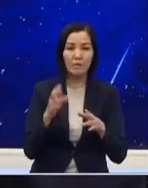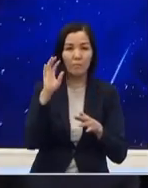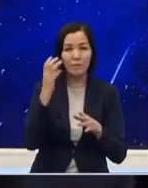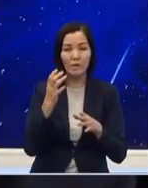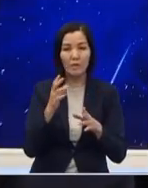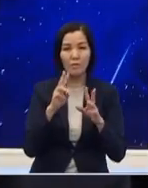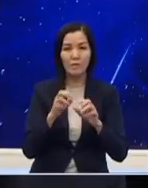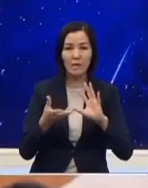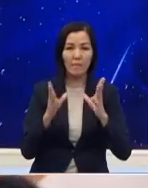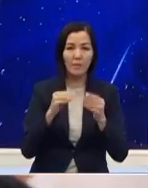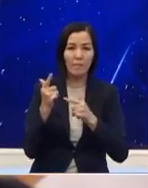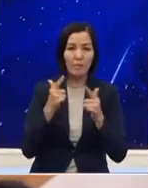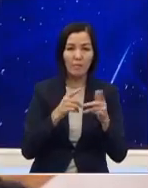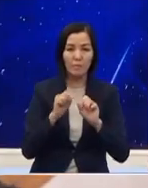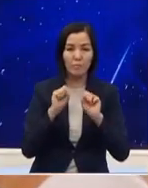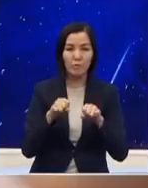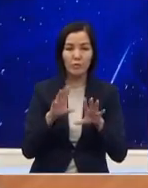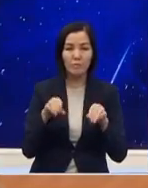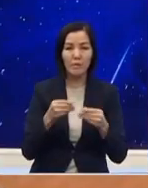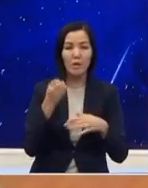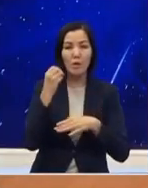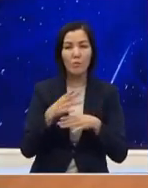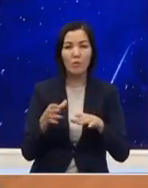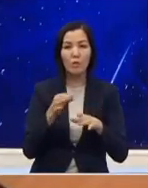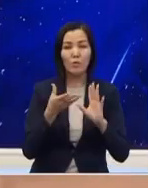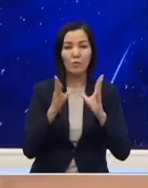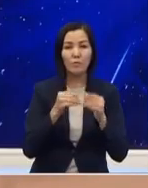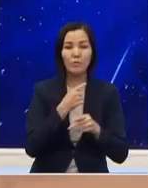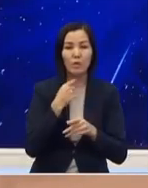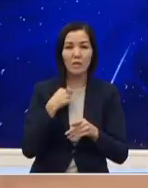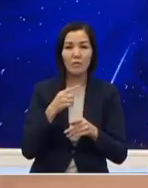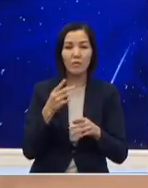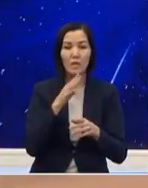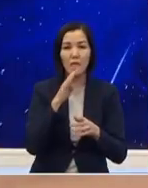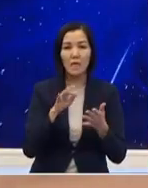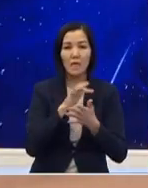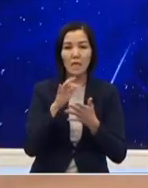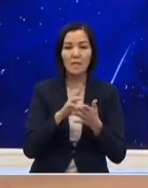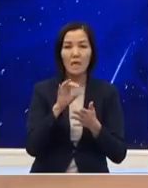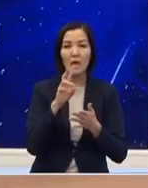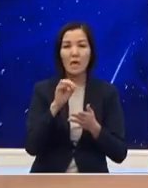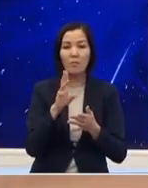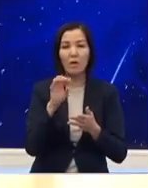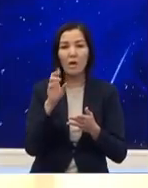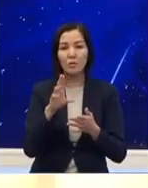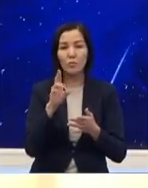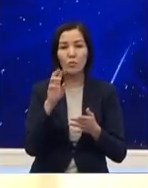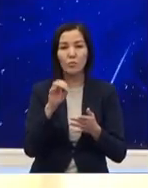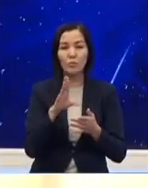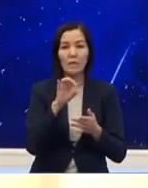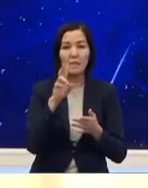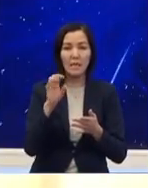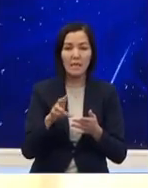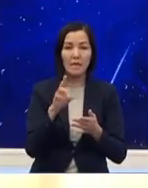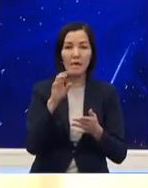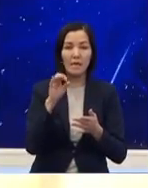психологиялық сараптама жасауға мүмкіндік қарастырылған. Орталық облыс бойынша Талдықорған, Текелі қаласы мен Қарабұлақ, Ақсу, Көксу, Ескелді,